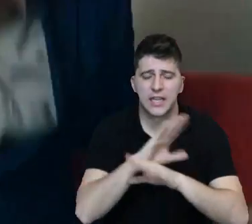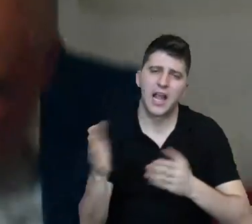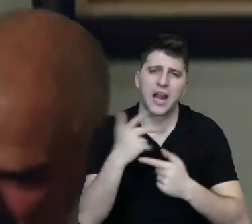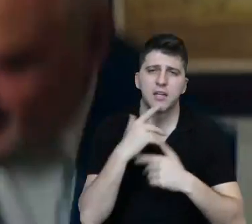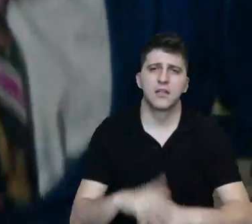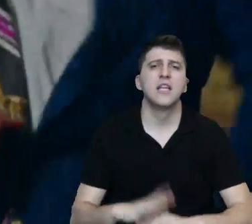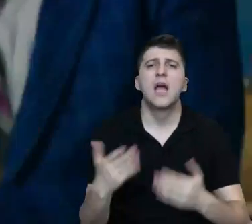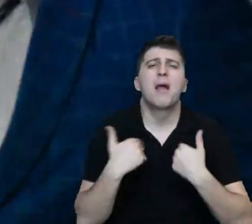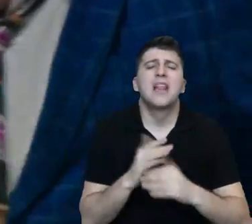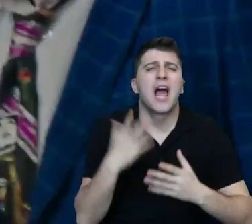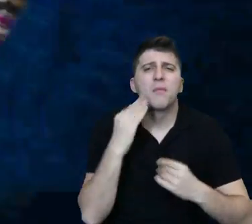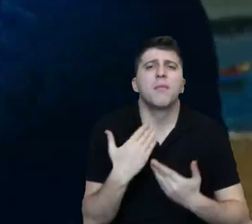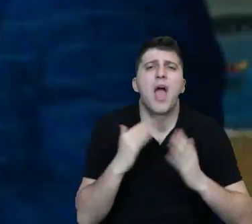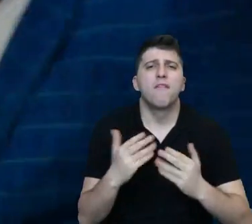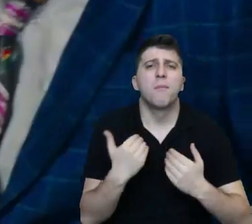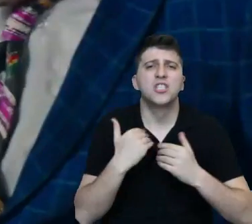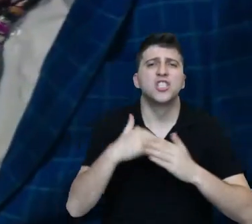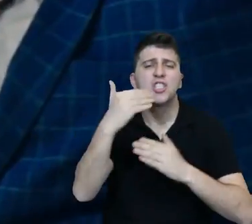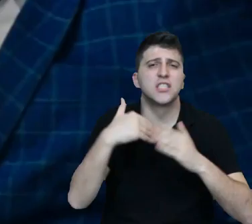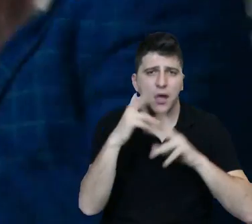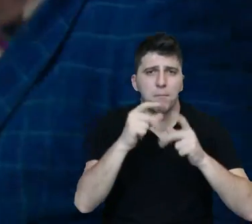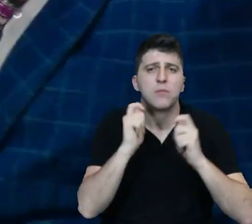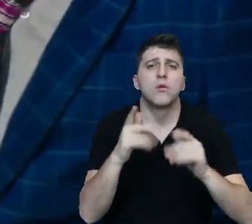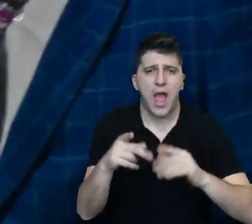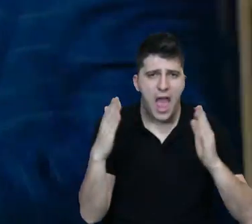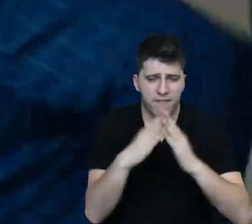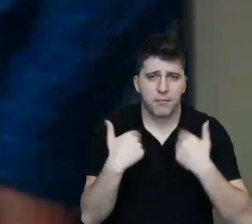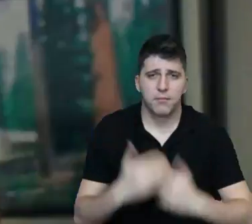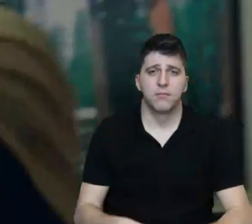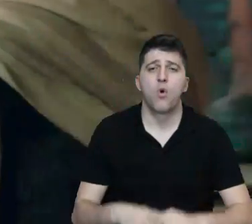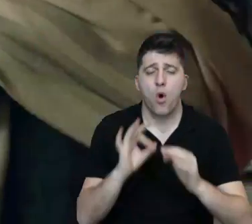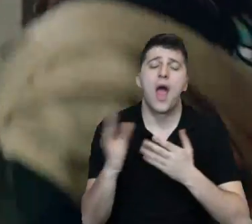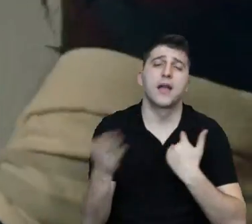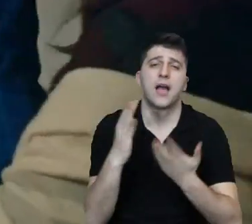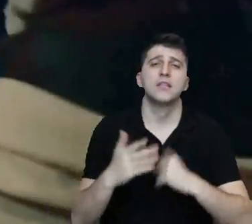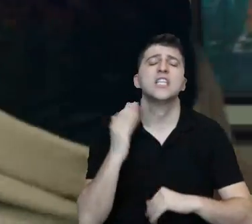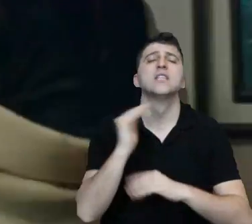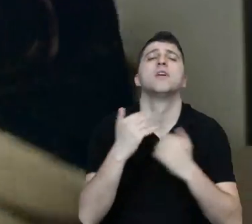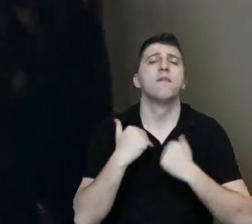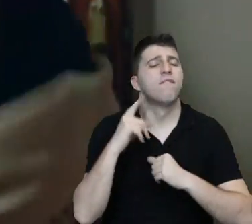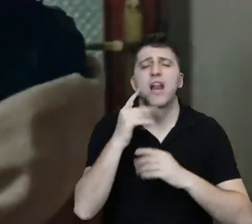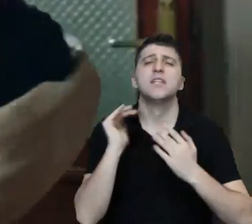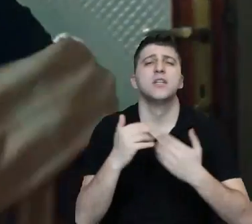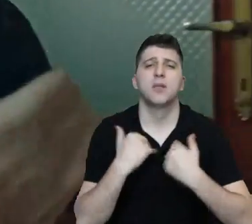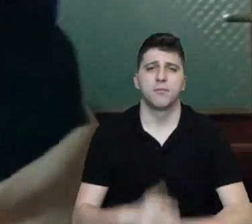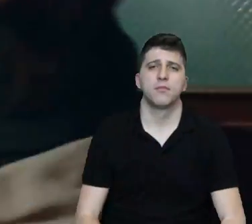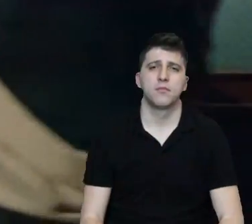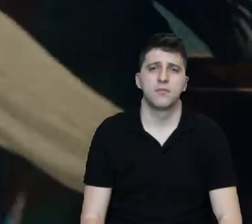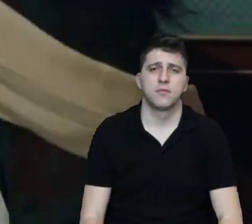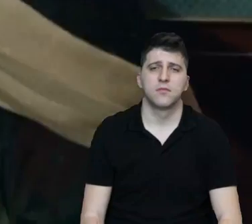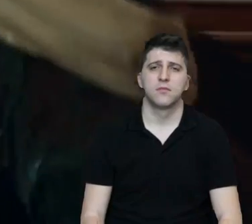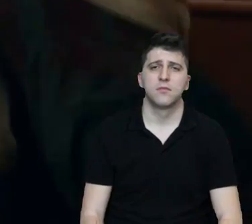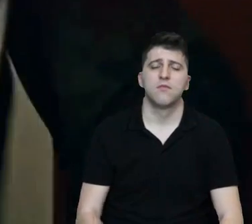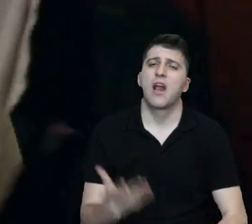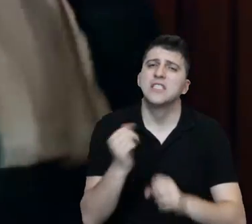Kalk dedim. Neyi bana yeter ya? Durmadım ben dışarıda kalmak zorunda. Burası benim de evim. Öyle canım. Yürü. Gitmeyeceğim. Vallahi yeter. Hiç